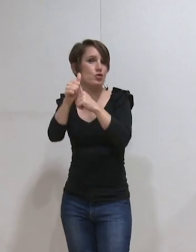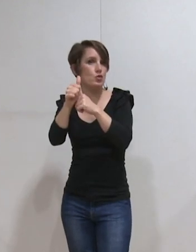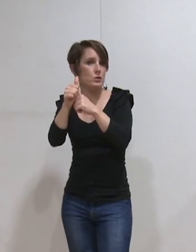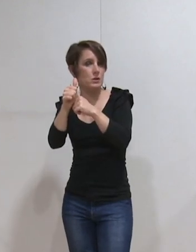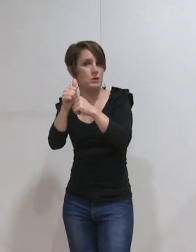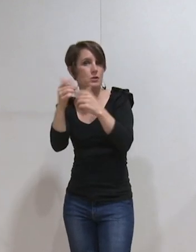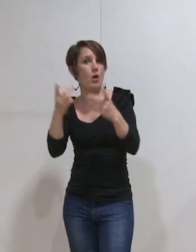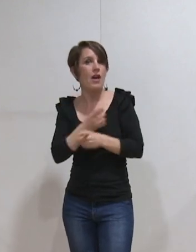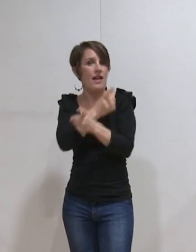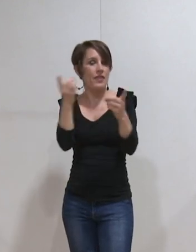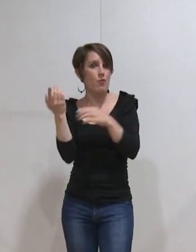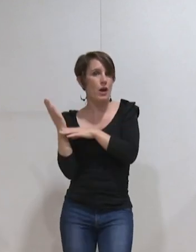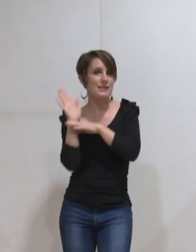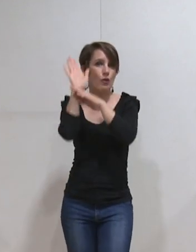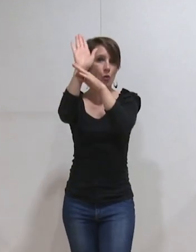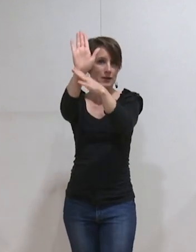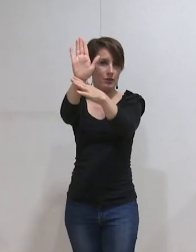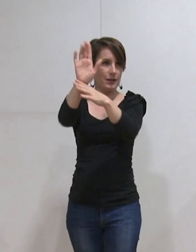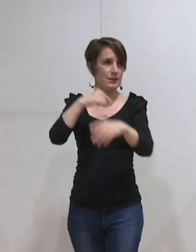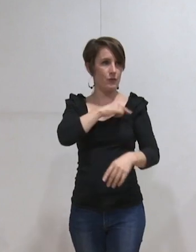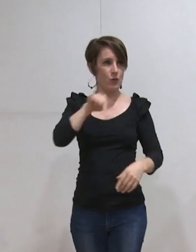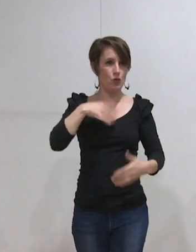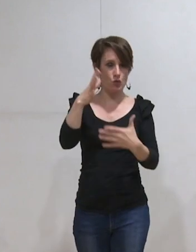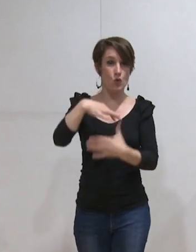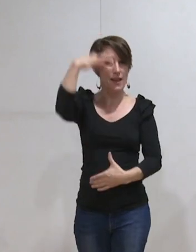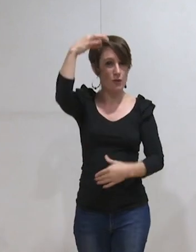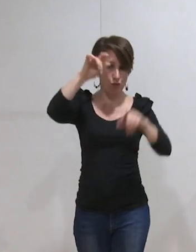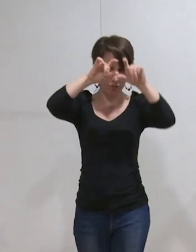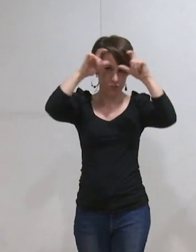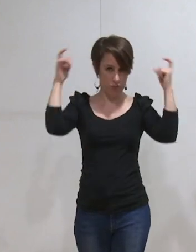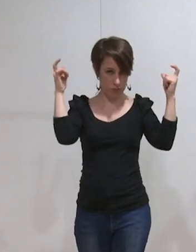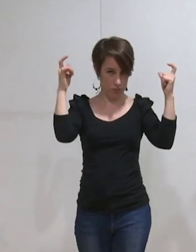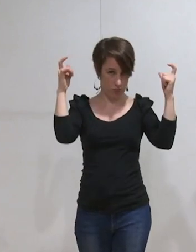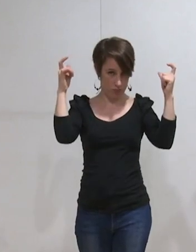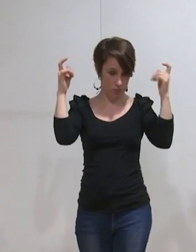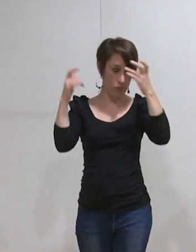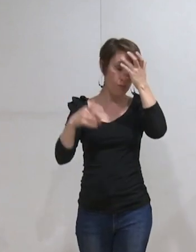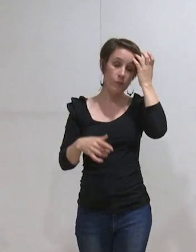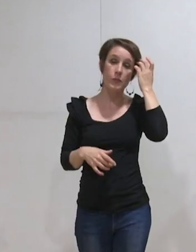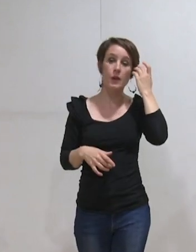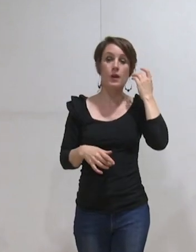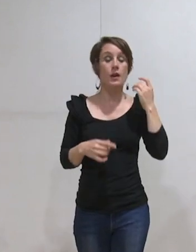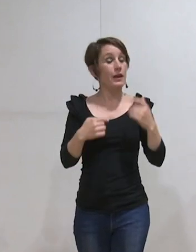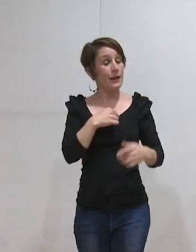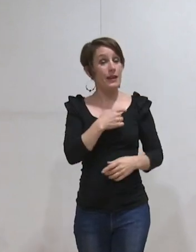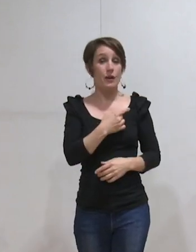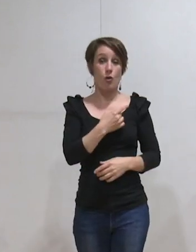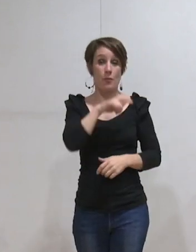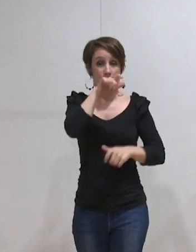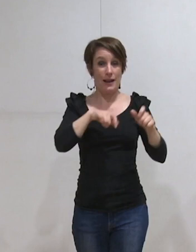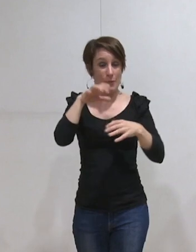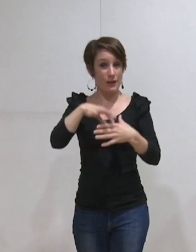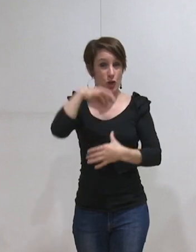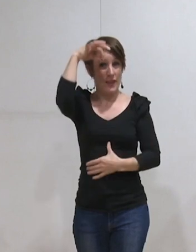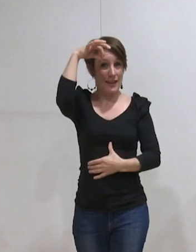et certains l'ont rappelé parlant et qui serait seule habilité du seul fait qu'ils sont